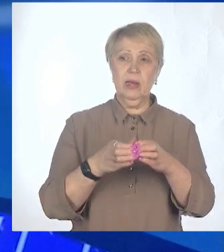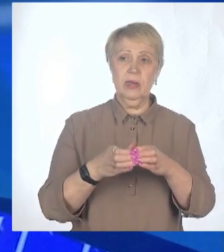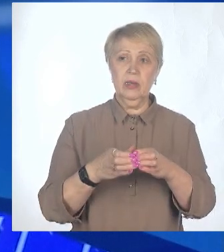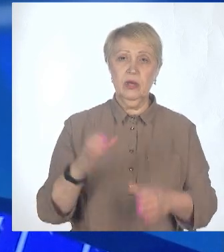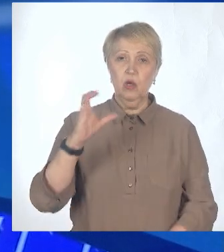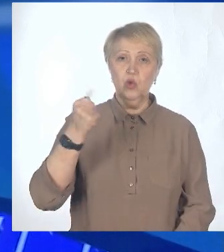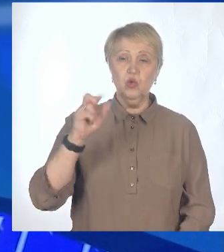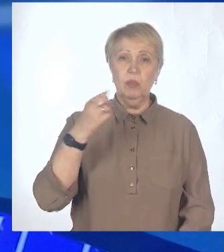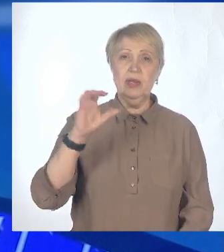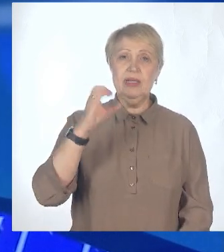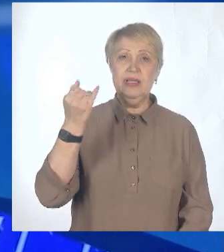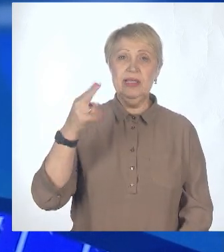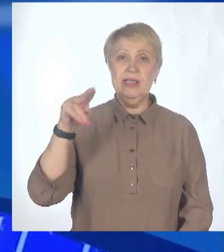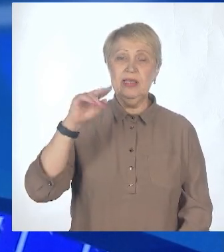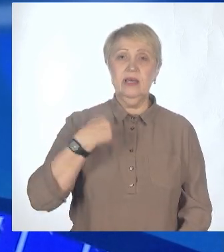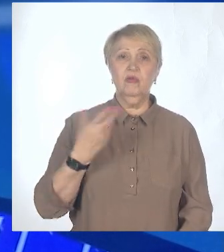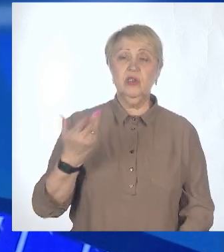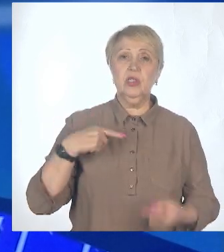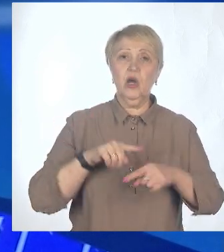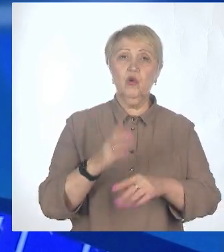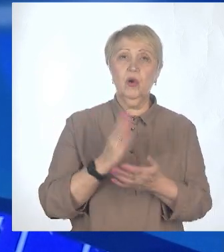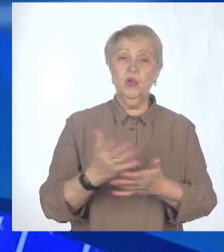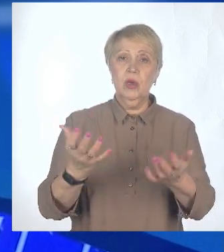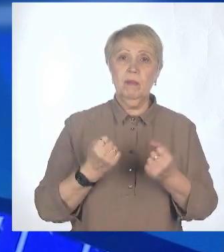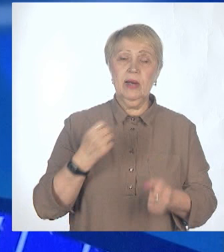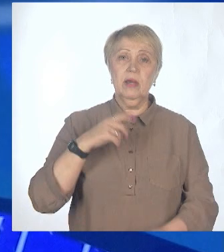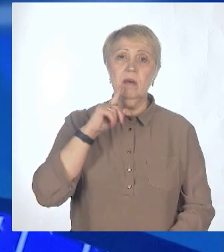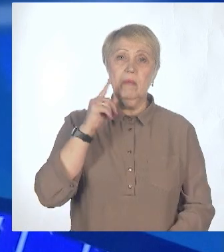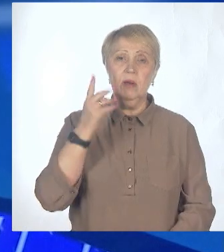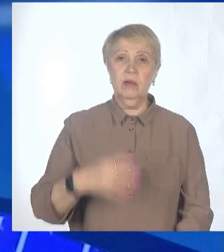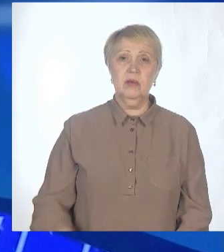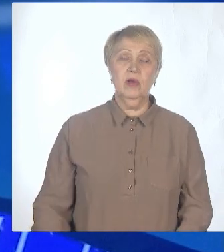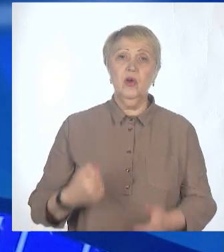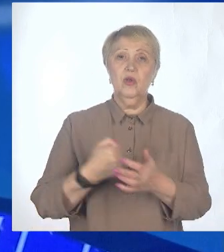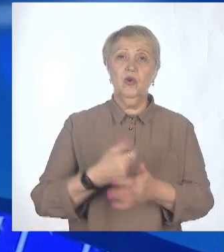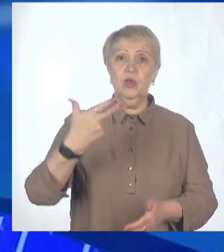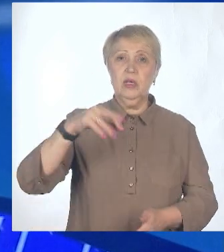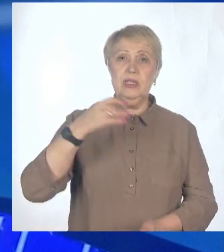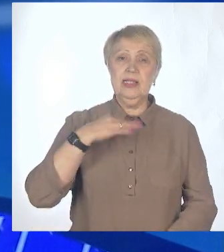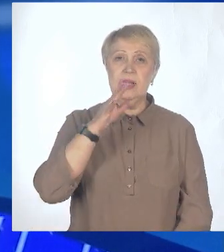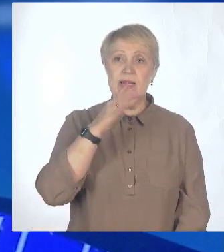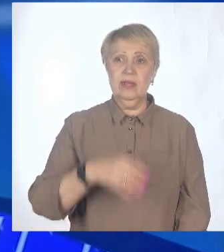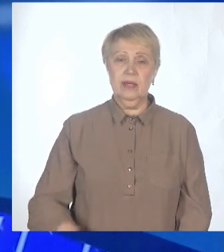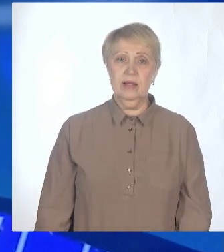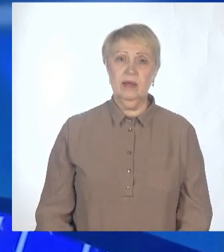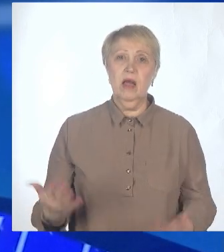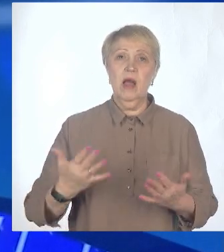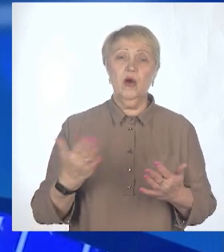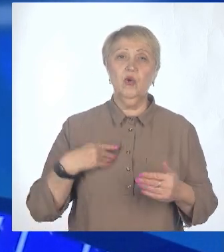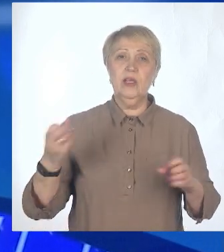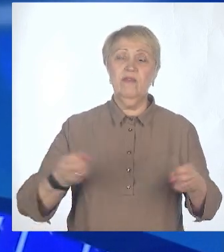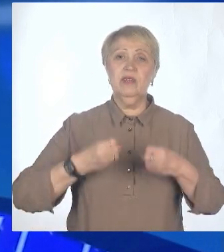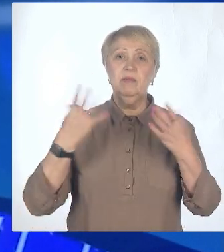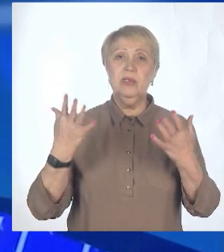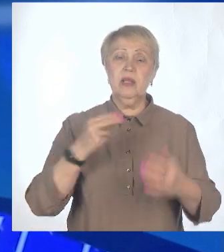будут брать молодежь. То есть до 30 специалистов до 30 лет. Какой-то всплеск со